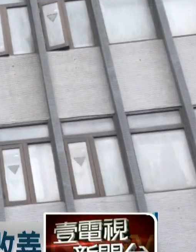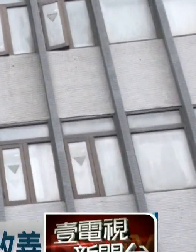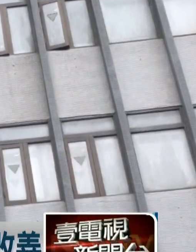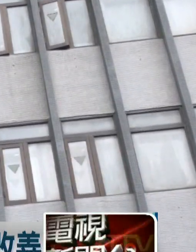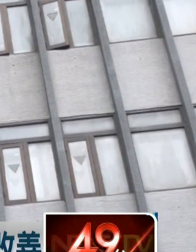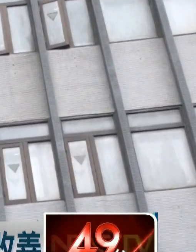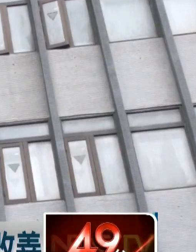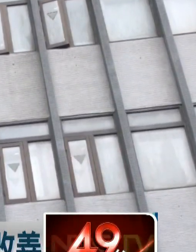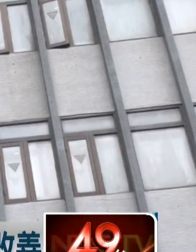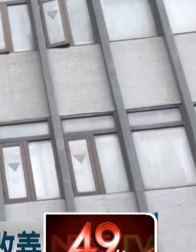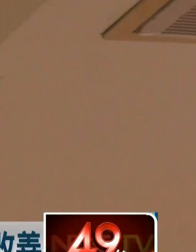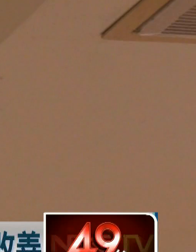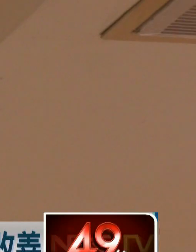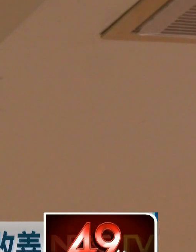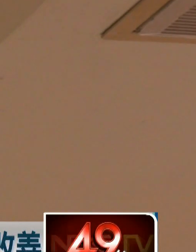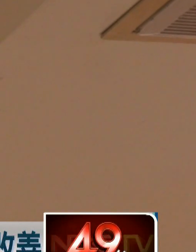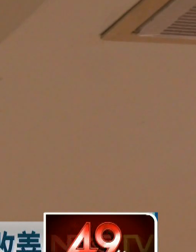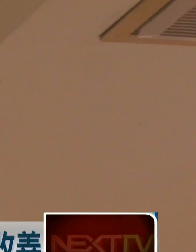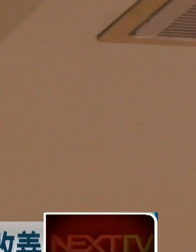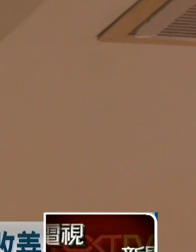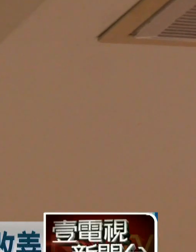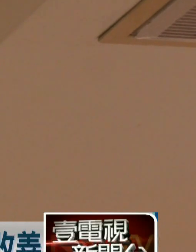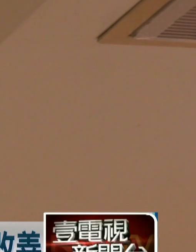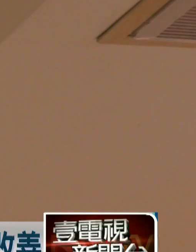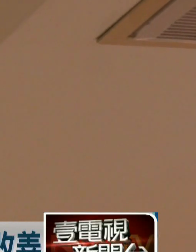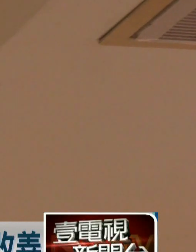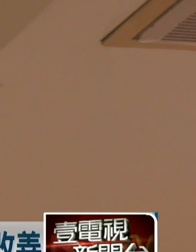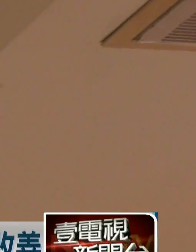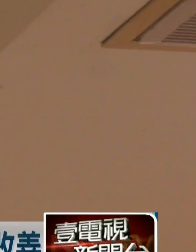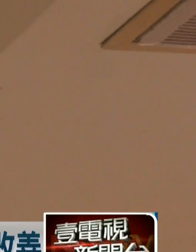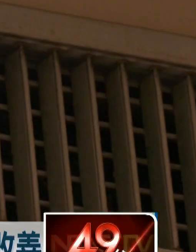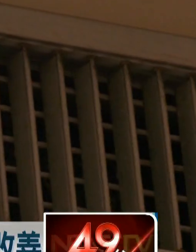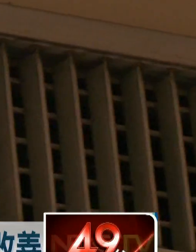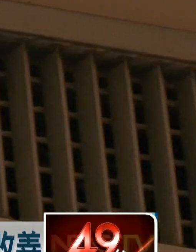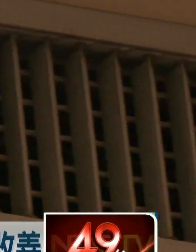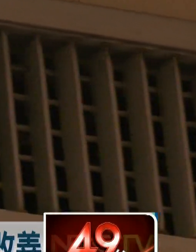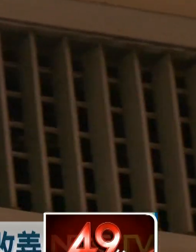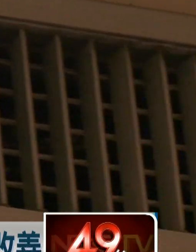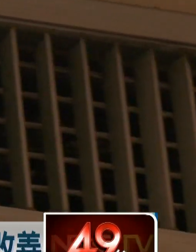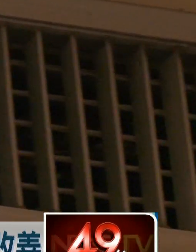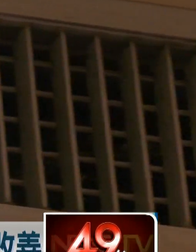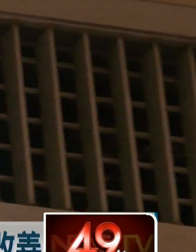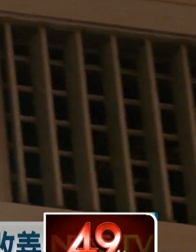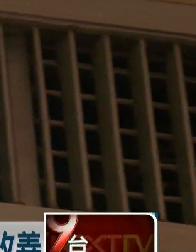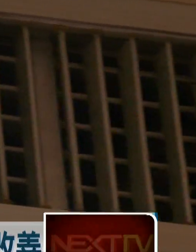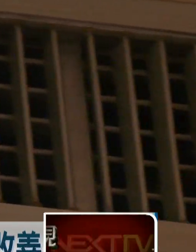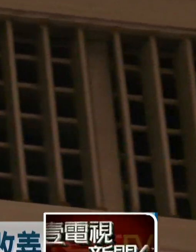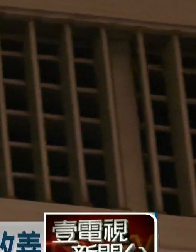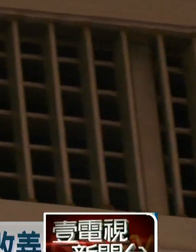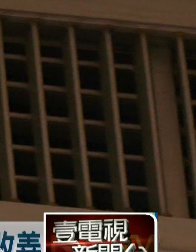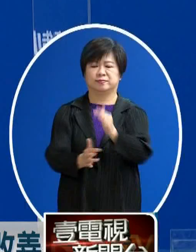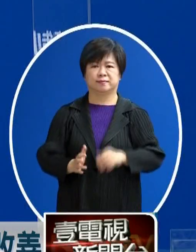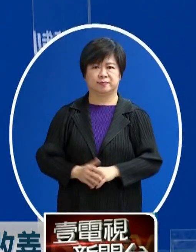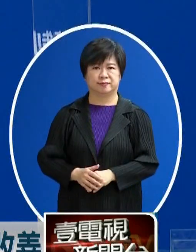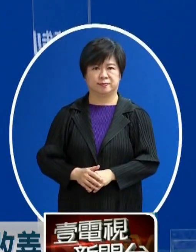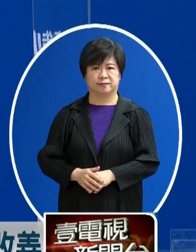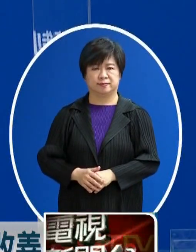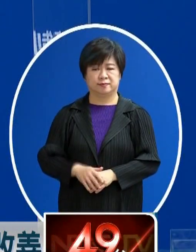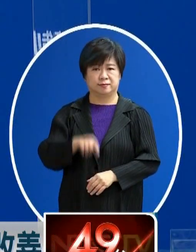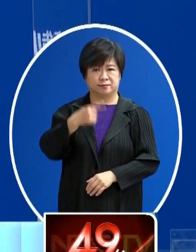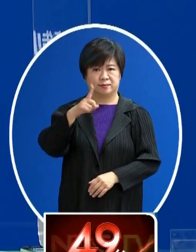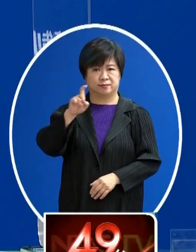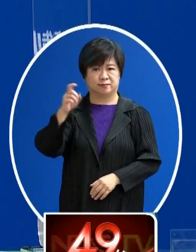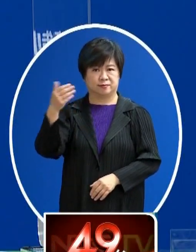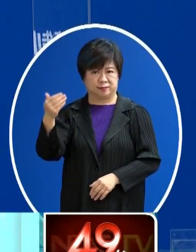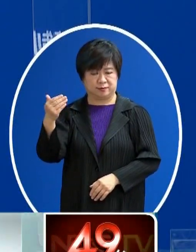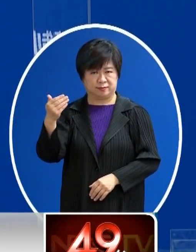即改善的就会紧急改善，或是动线通风空调问题，则依照调整的幅度限期要求改善。